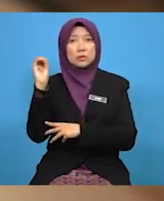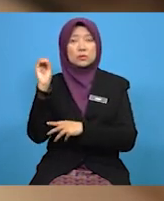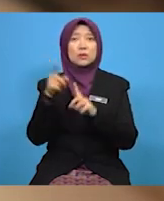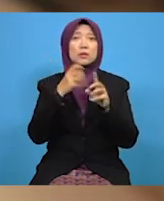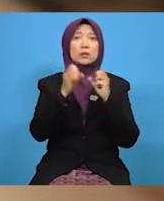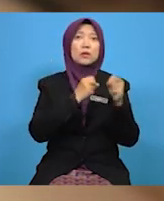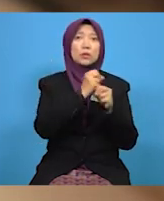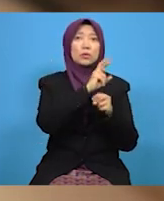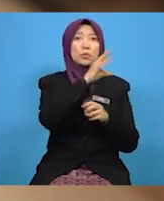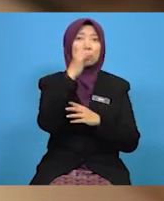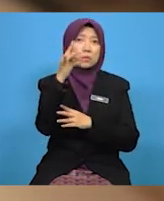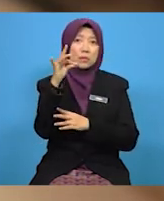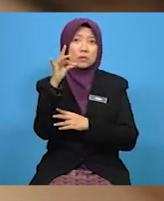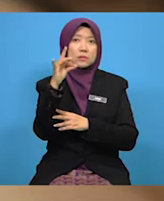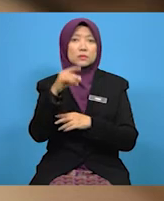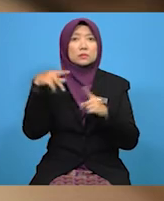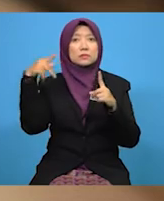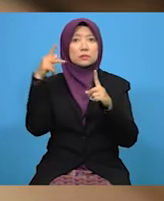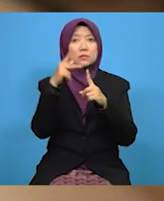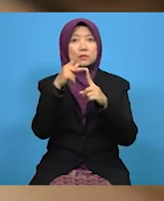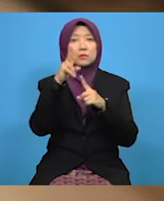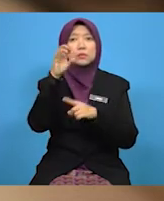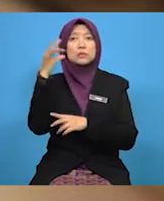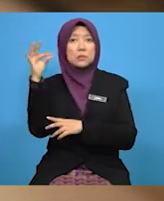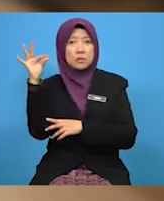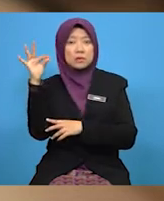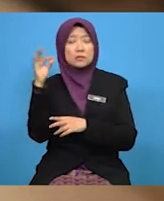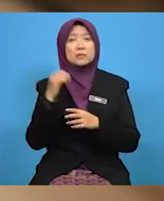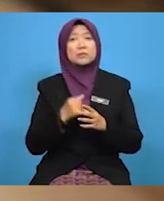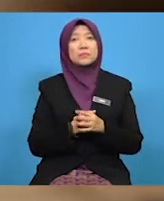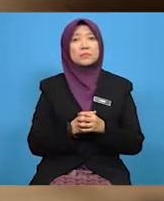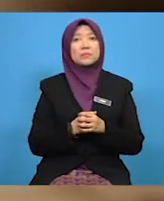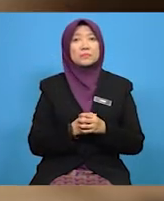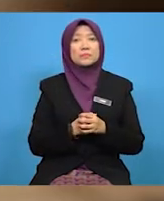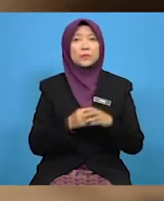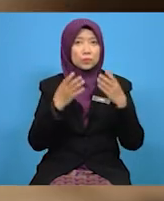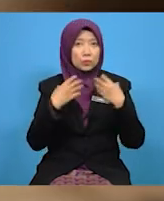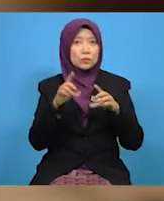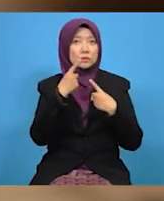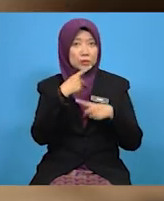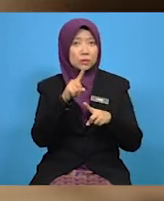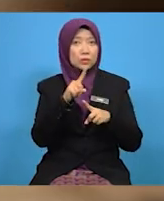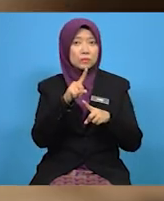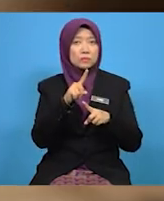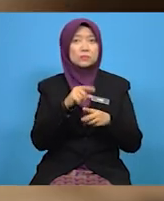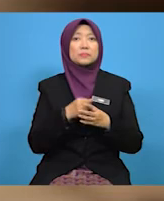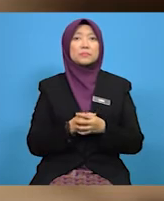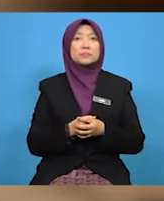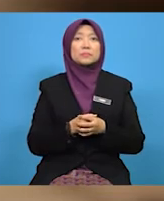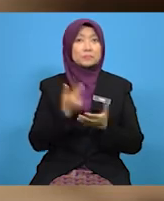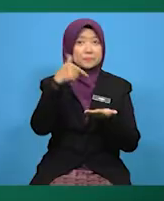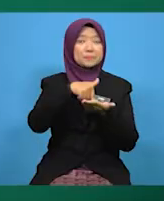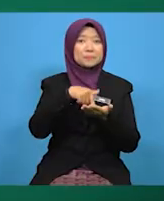53.41% dari tahun 2018 ke tahun 2019. Cuba jawab soalan yang